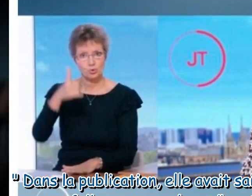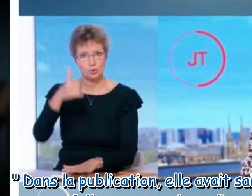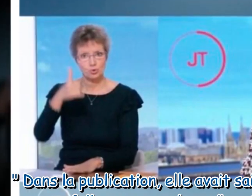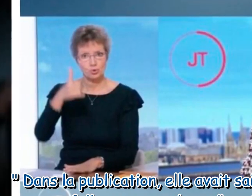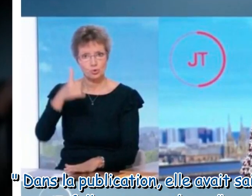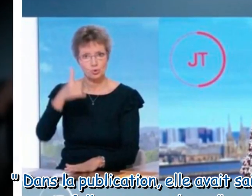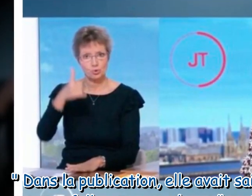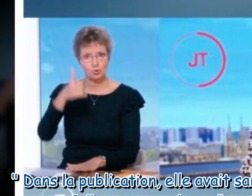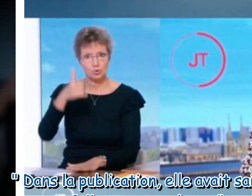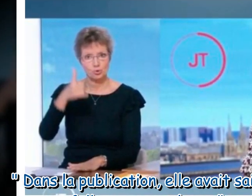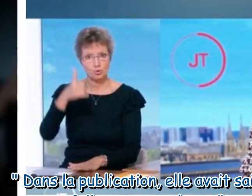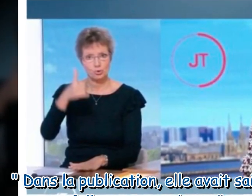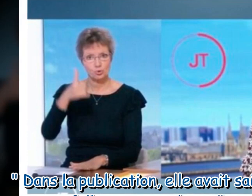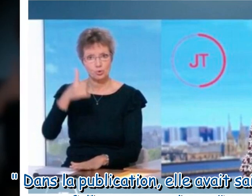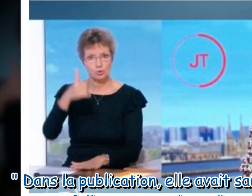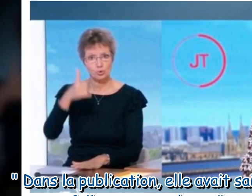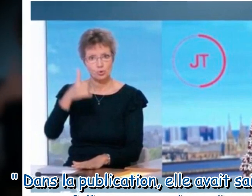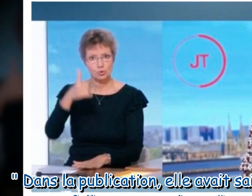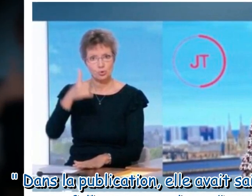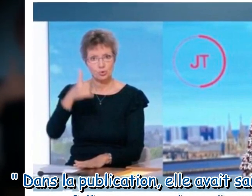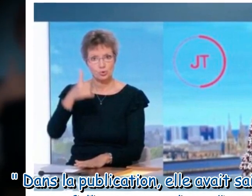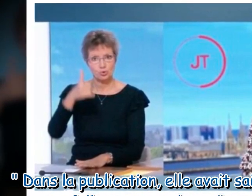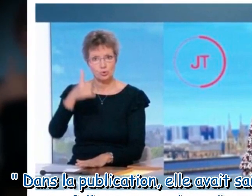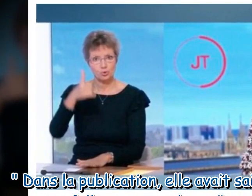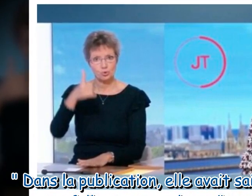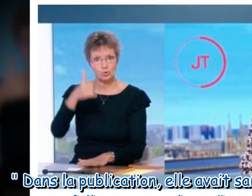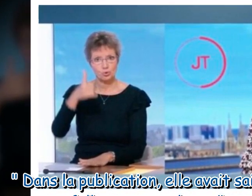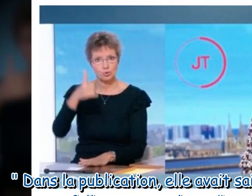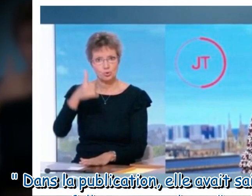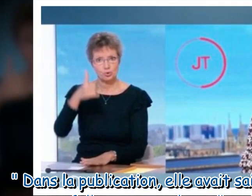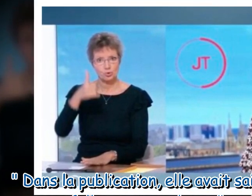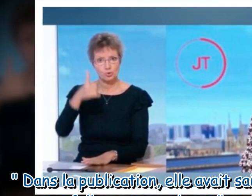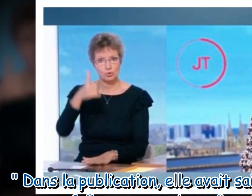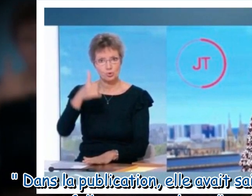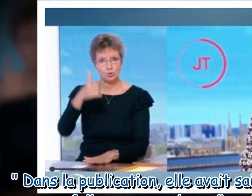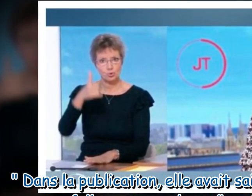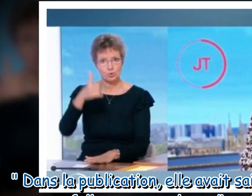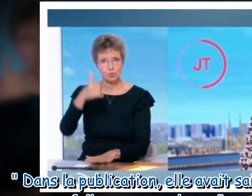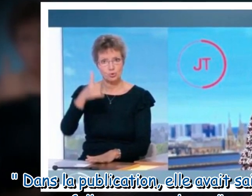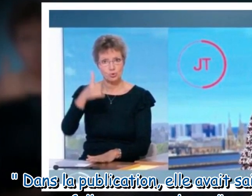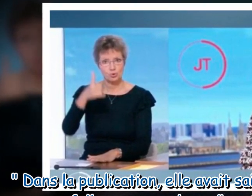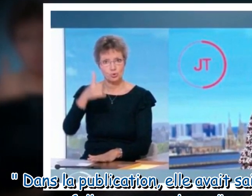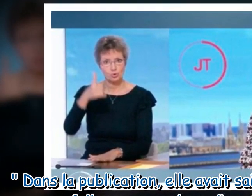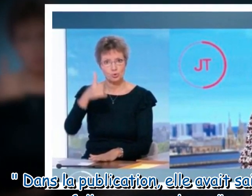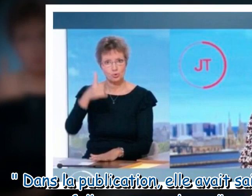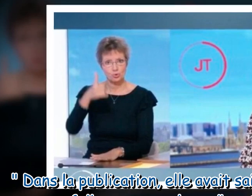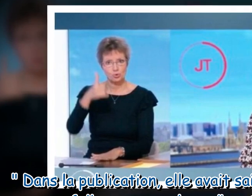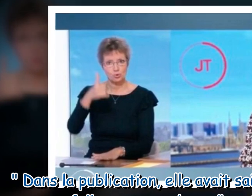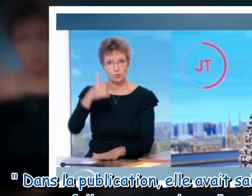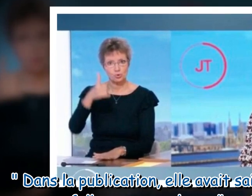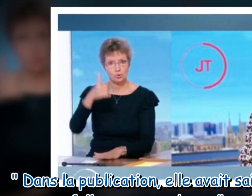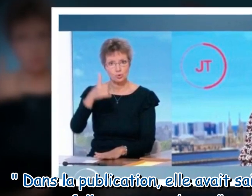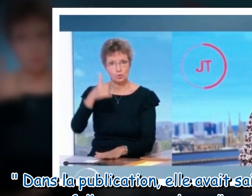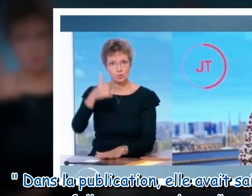Dans la publication, elle avait saisi l'occasion pour remercier ses followers pour leur gentil message, avant de leur promettre de les retrouver dans